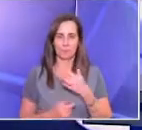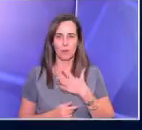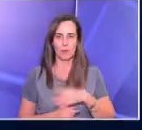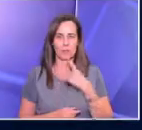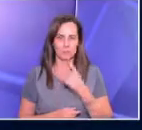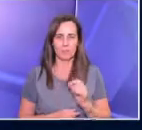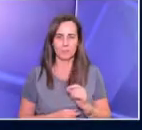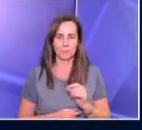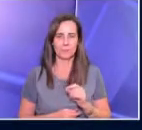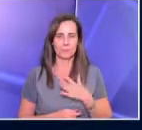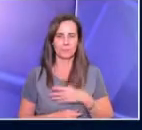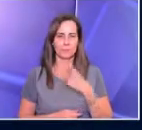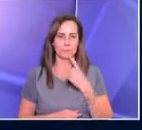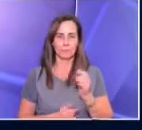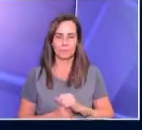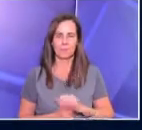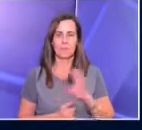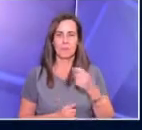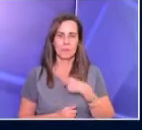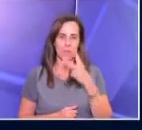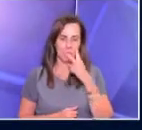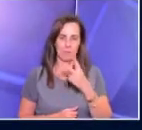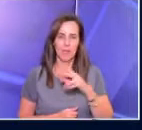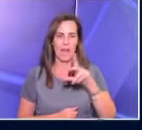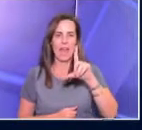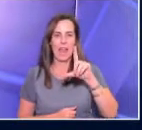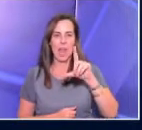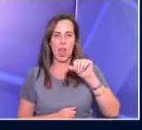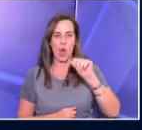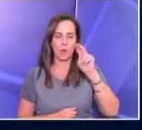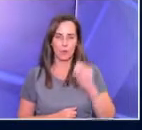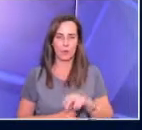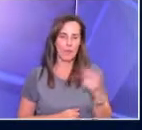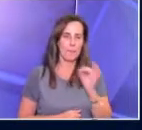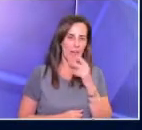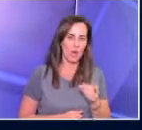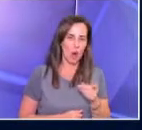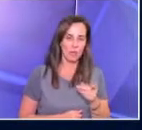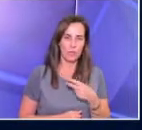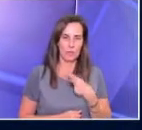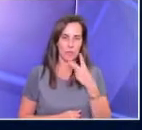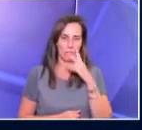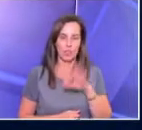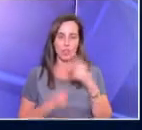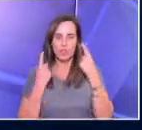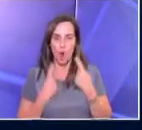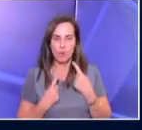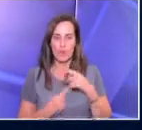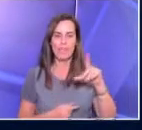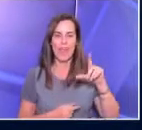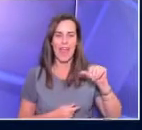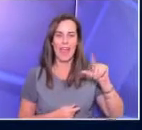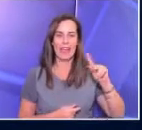כן עובר אליהם עוד רגע, אבל אני רוצה לדבר איתך. אם אני מסתכל, משה לאון מצד אחד, מצד שני אופר ברקוביץ', אני מסתכל, יש דויץ' ויש